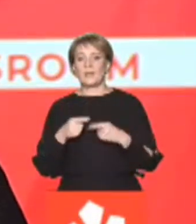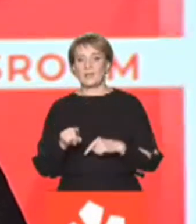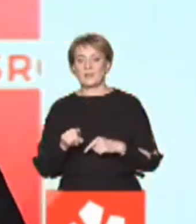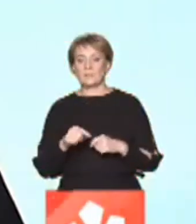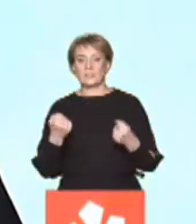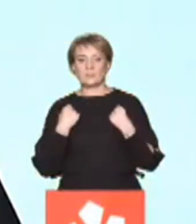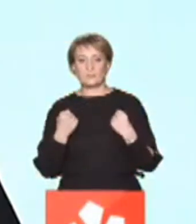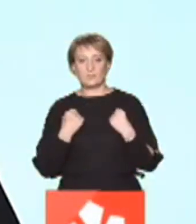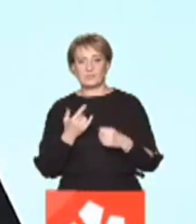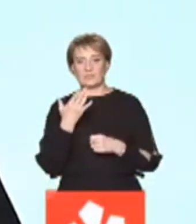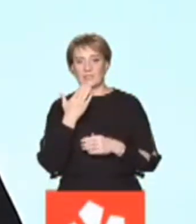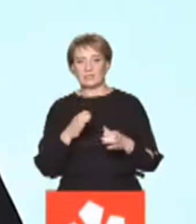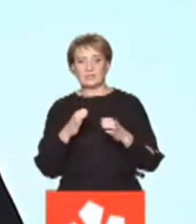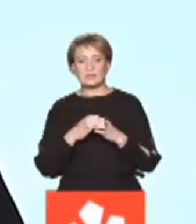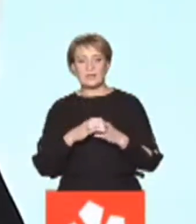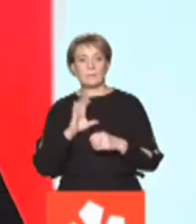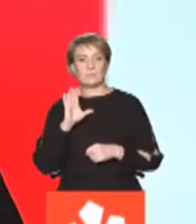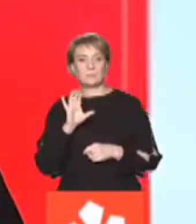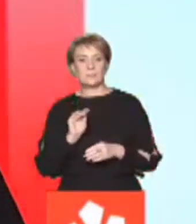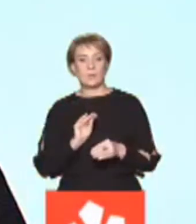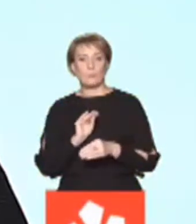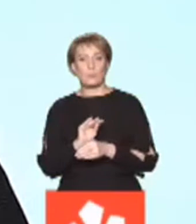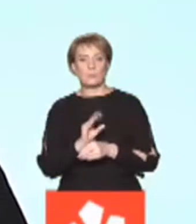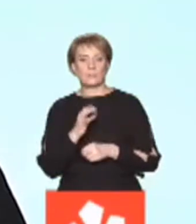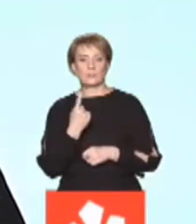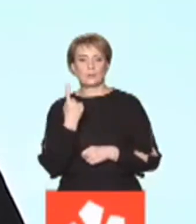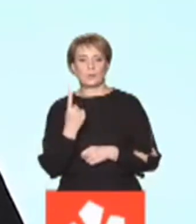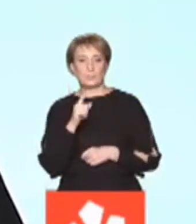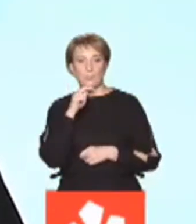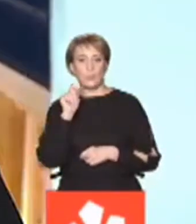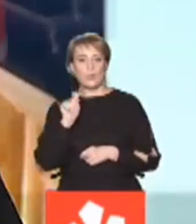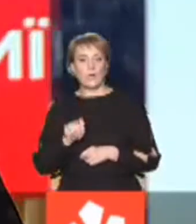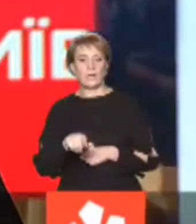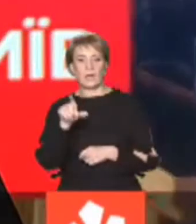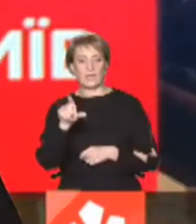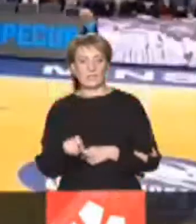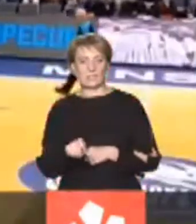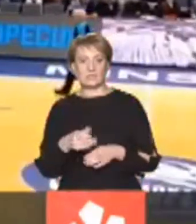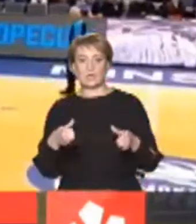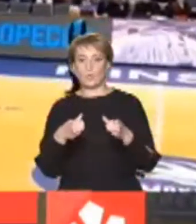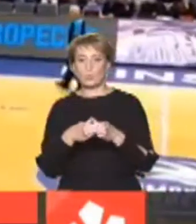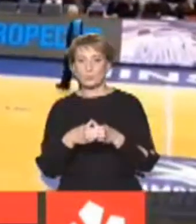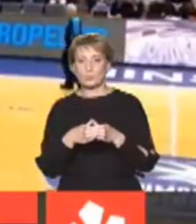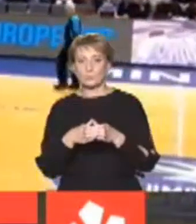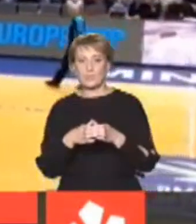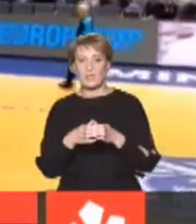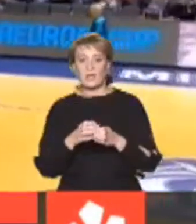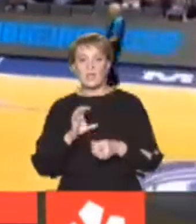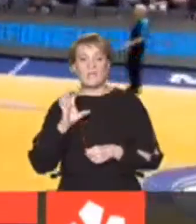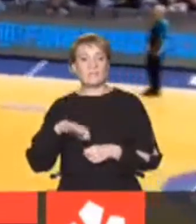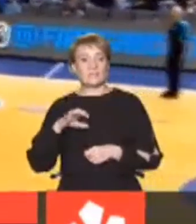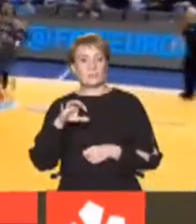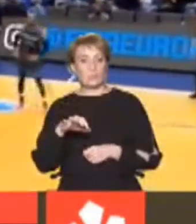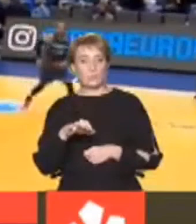спорту. Національна баскетбольна асоціація може поповнитися ще одним українцем. Клуб найсильнішої баскетбольної ліги світу